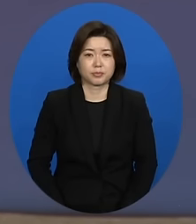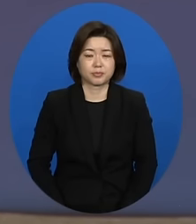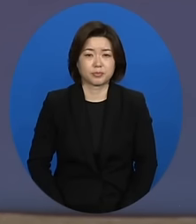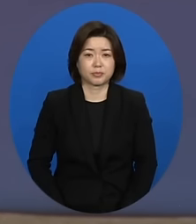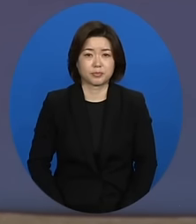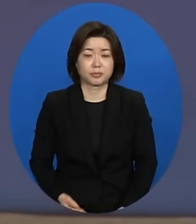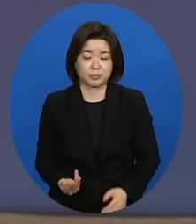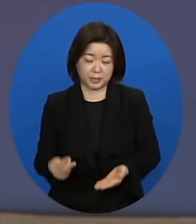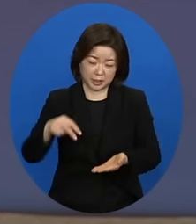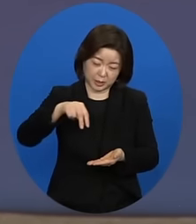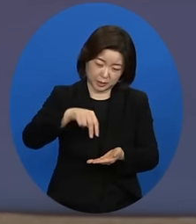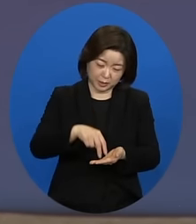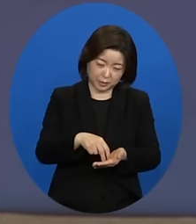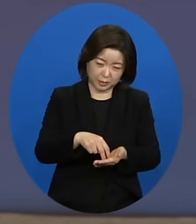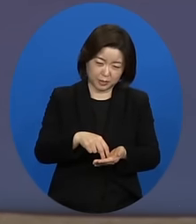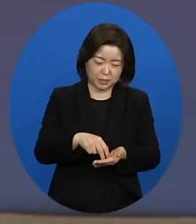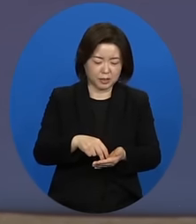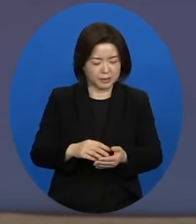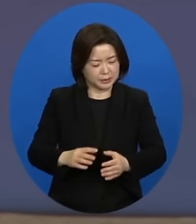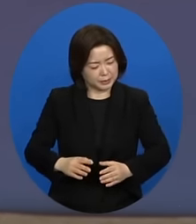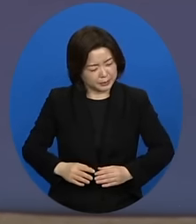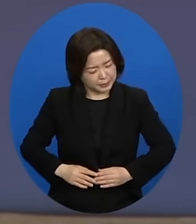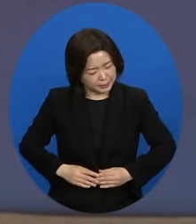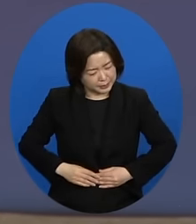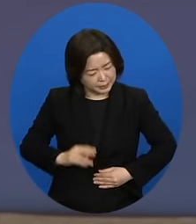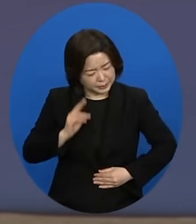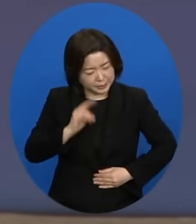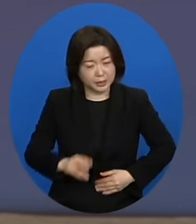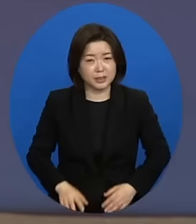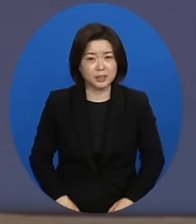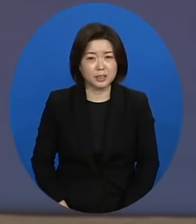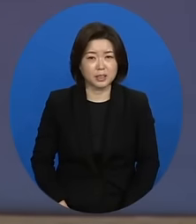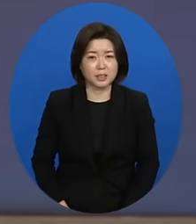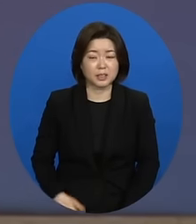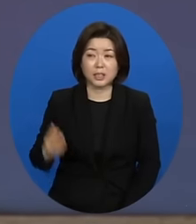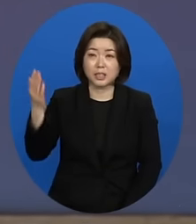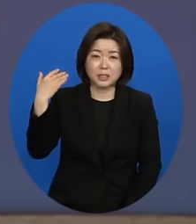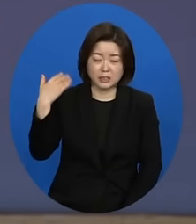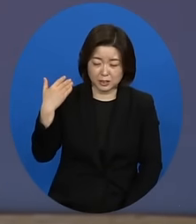일어나서 보니까 배가 너무 고파요. 똥만 먹었거든요.